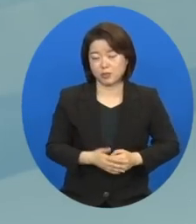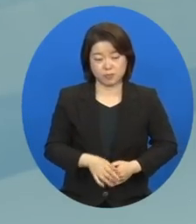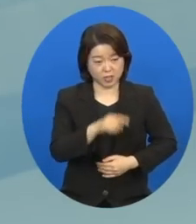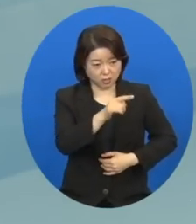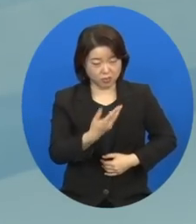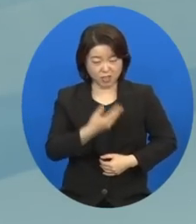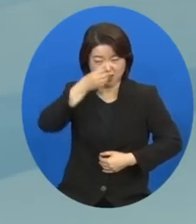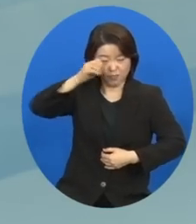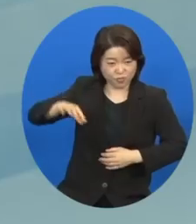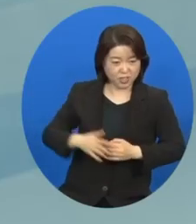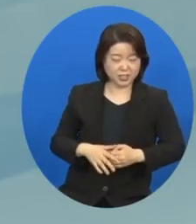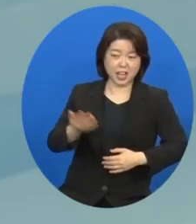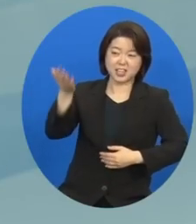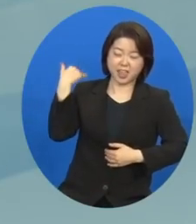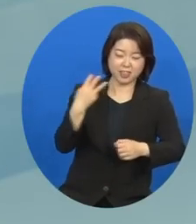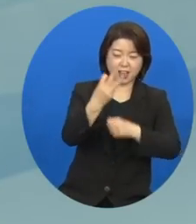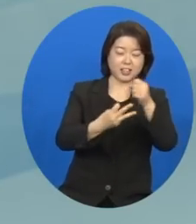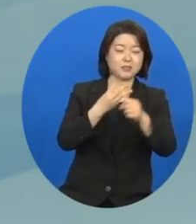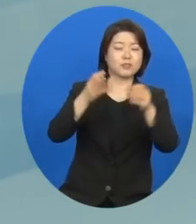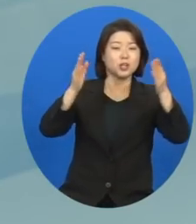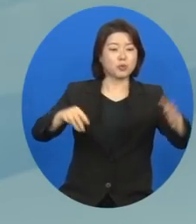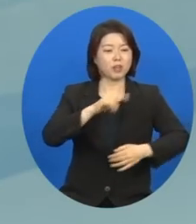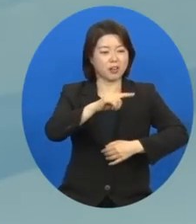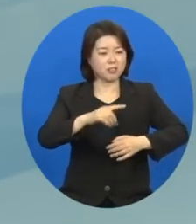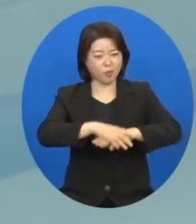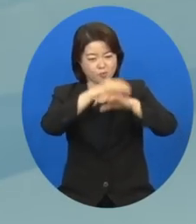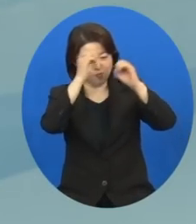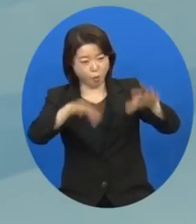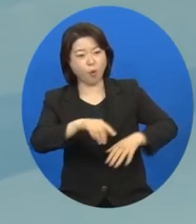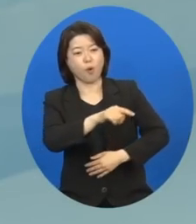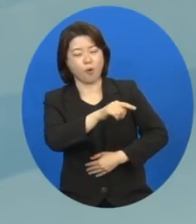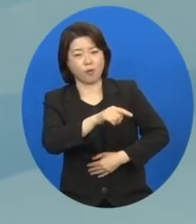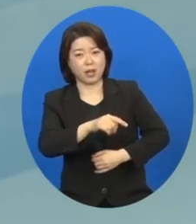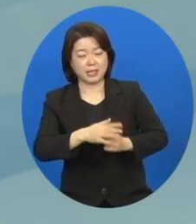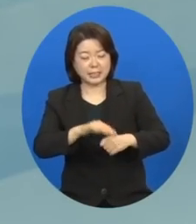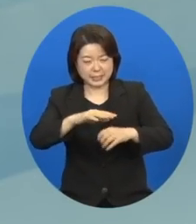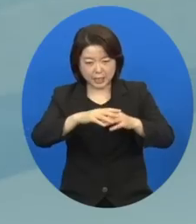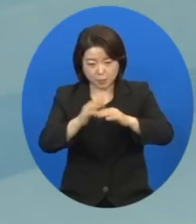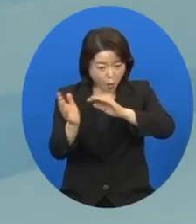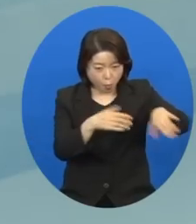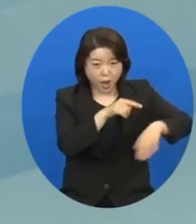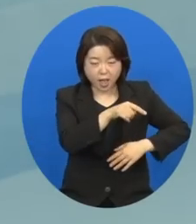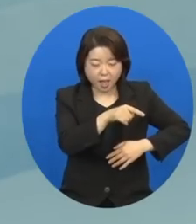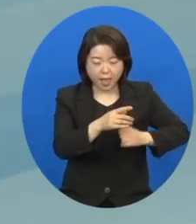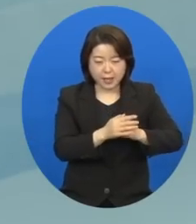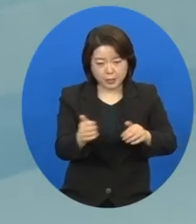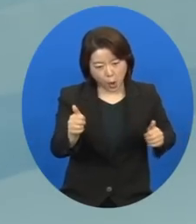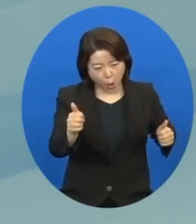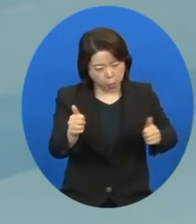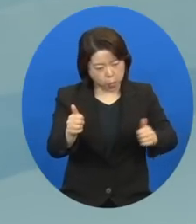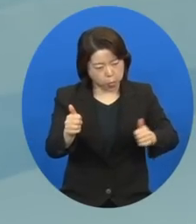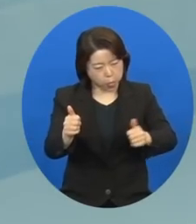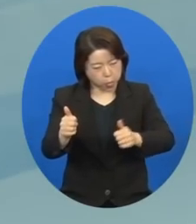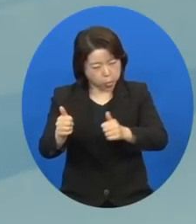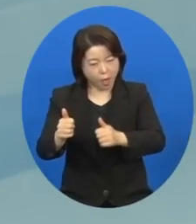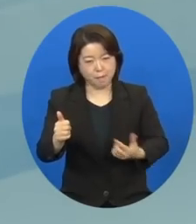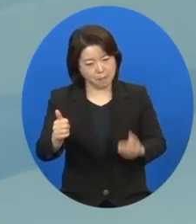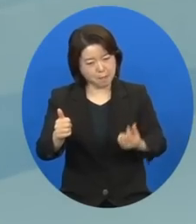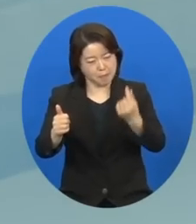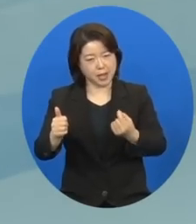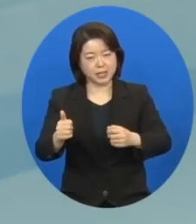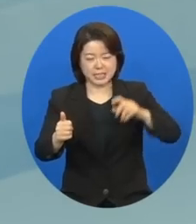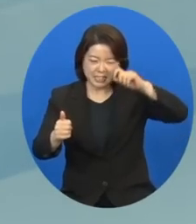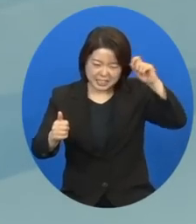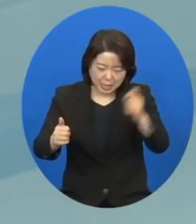나를 무시해서 지난 13년간 세월 너 완전히 날려버렸어. 그러니까 너 그거 따라잡으려면 엄청나게 서둘러야 돼. 새벽부터